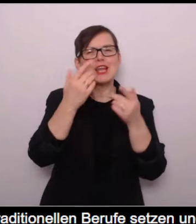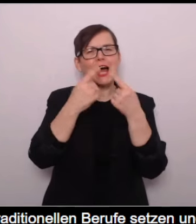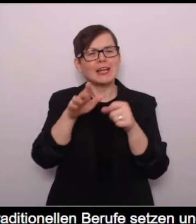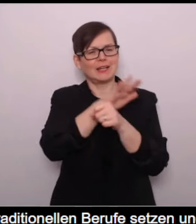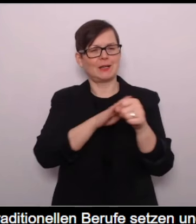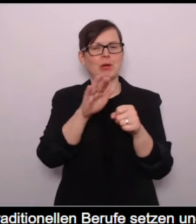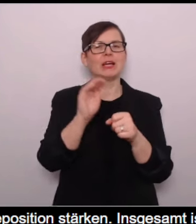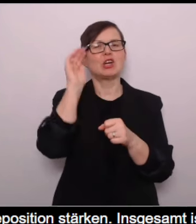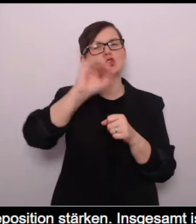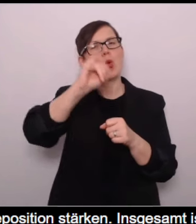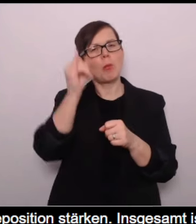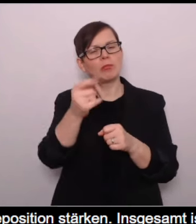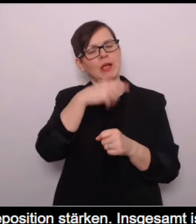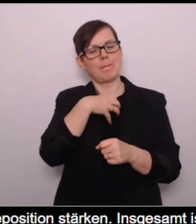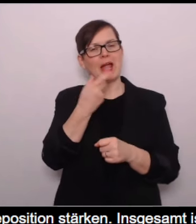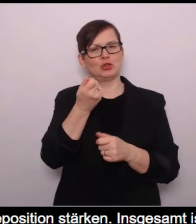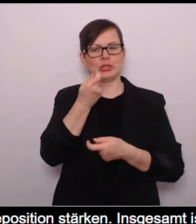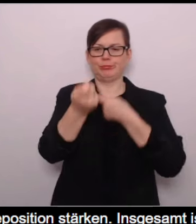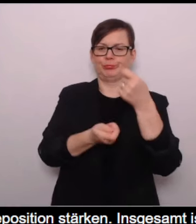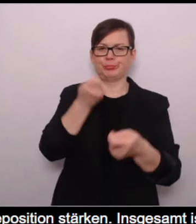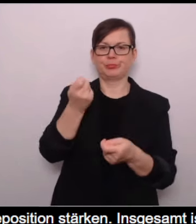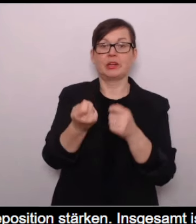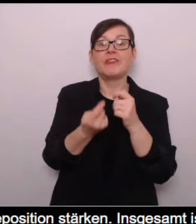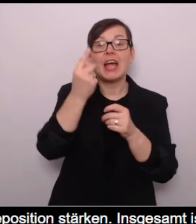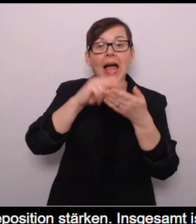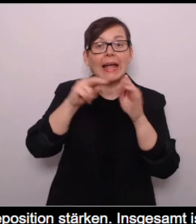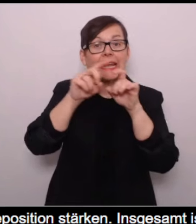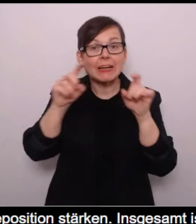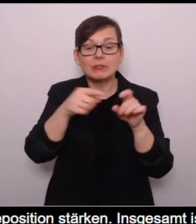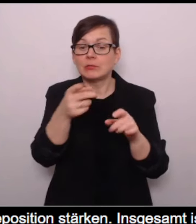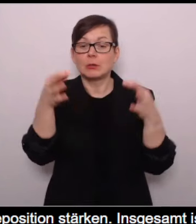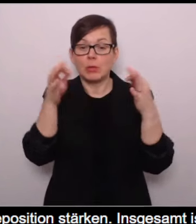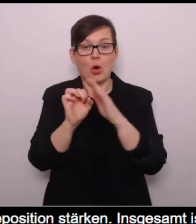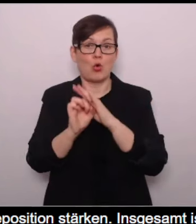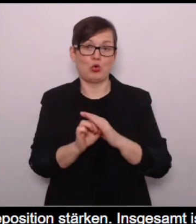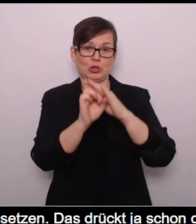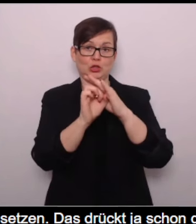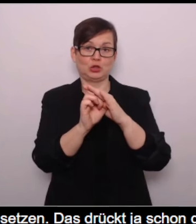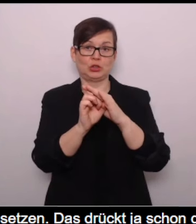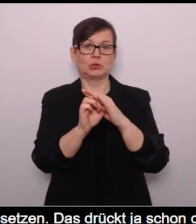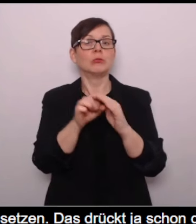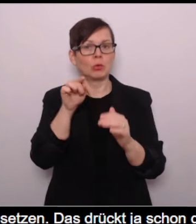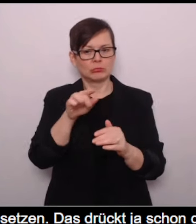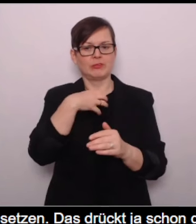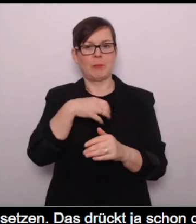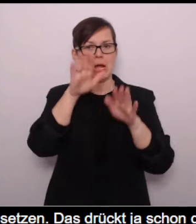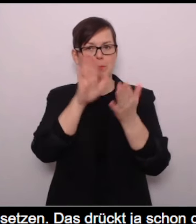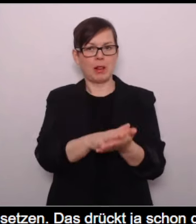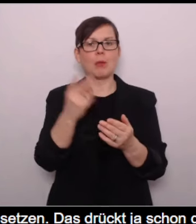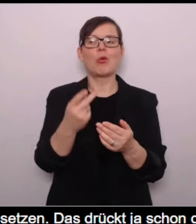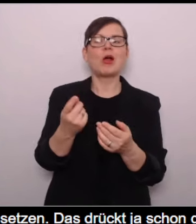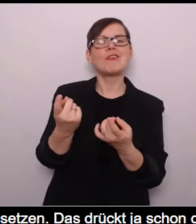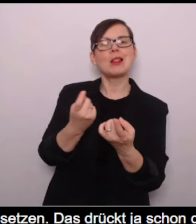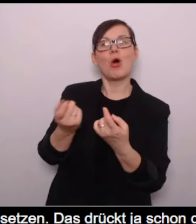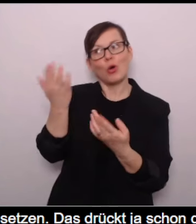Wir werden weiterhin bei vielen Zukunftsprojekten mit bayerischem Geld reingehen, bei Hightech-Firmen,